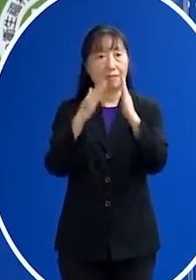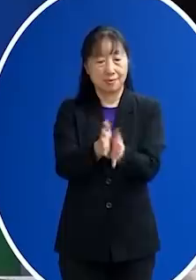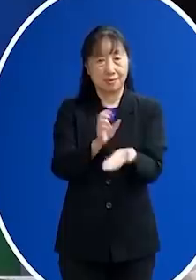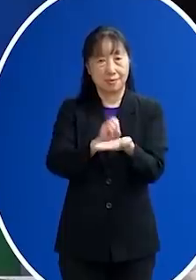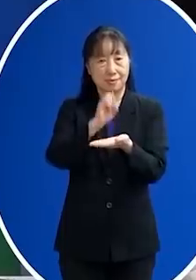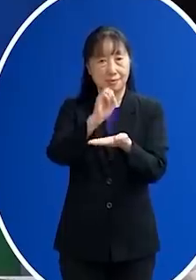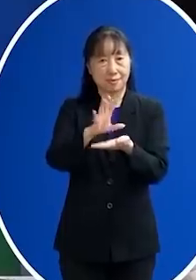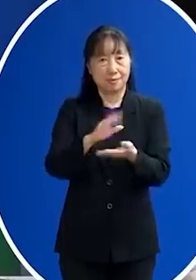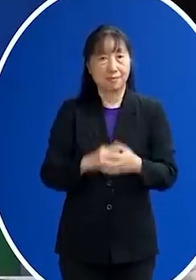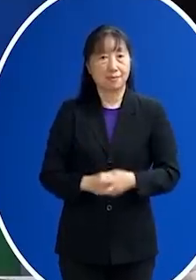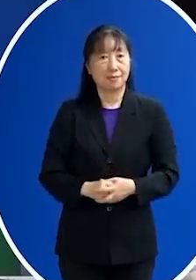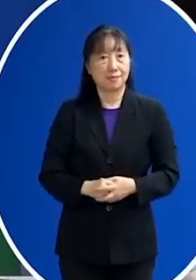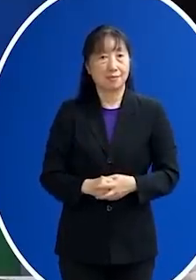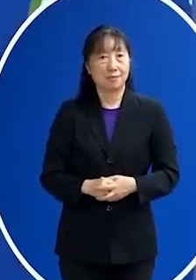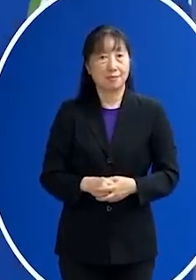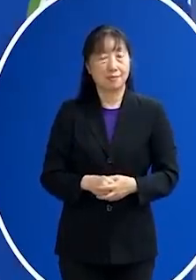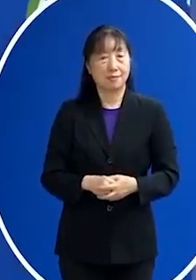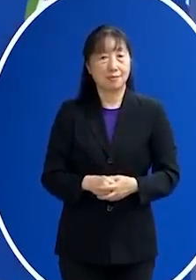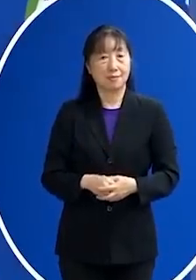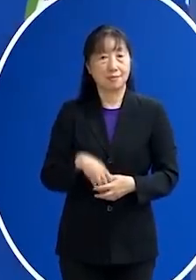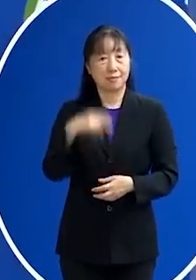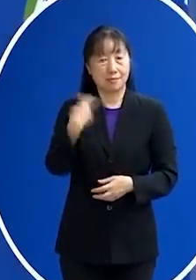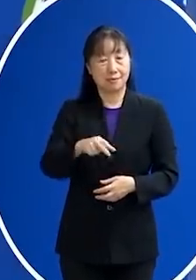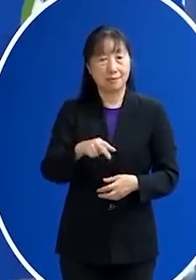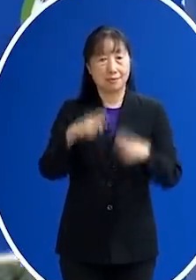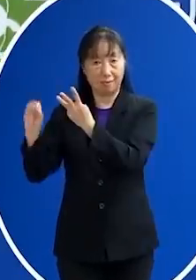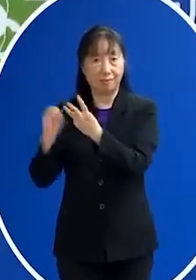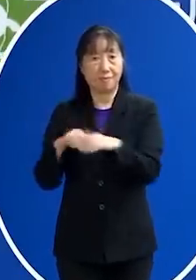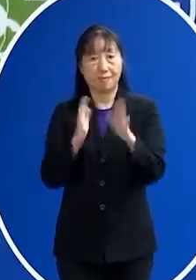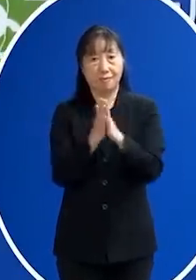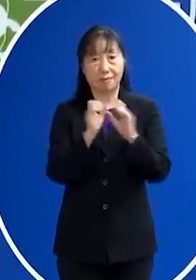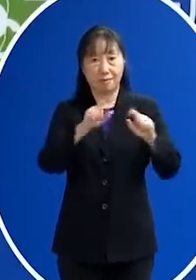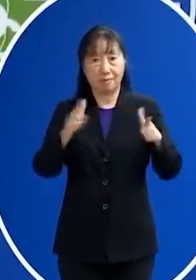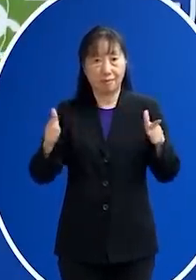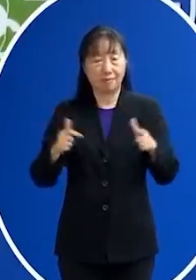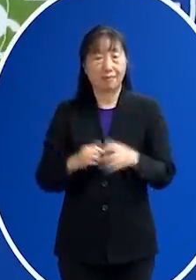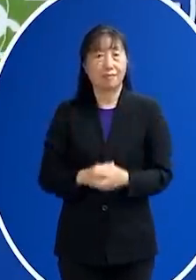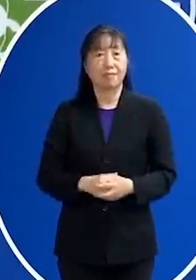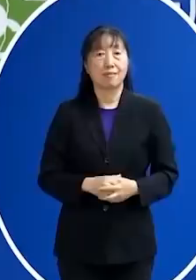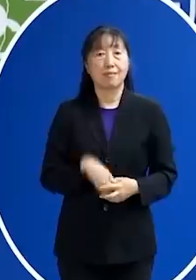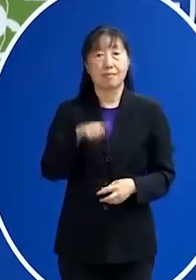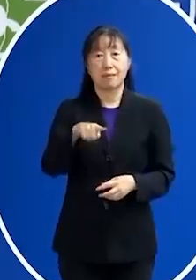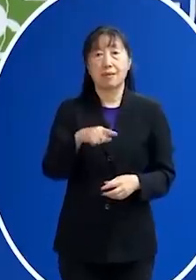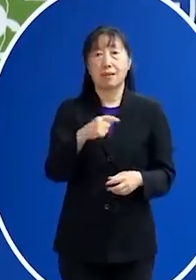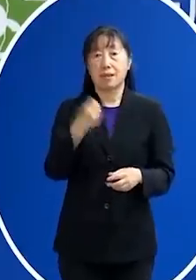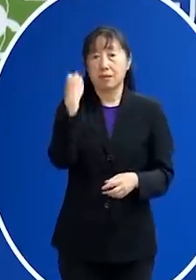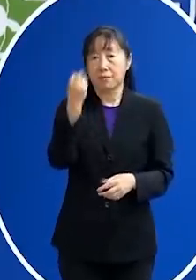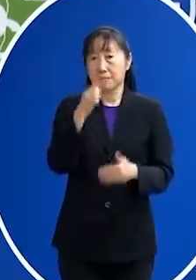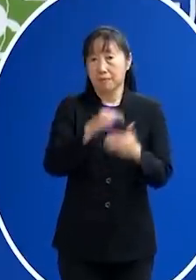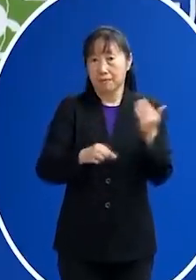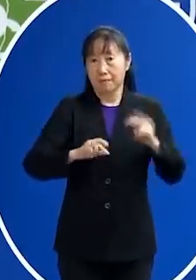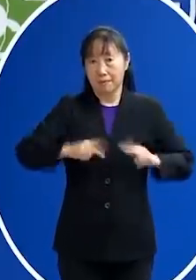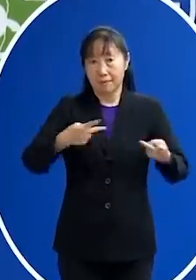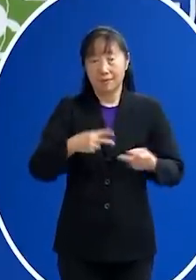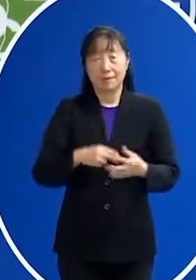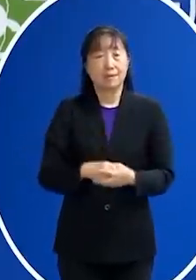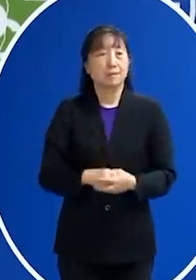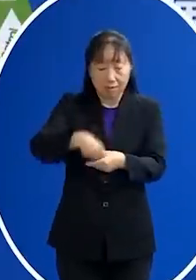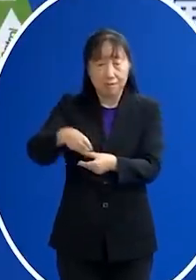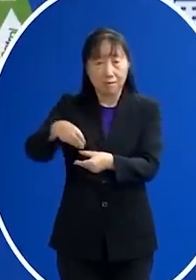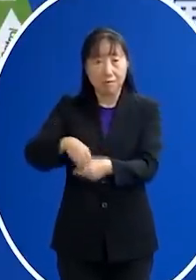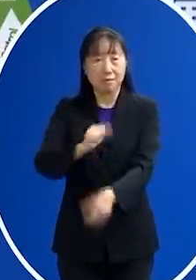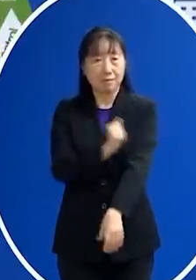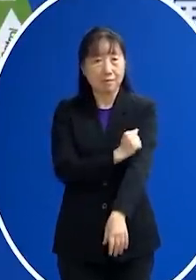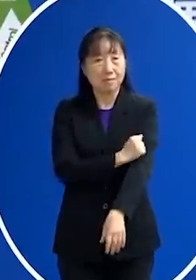离。那另外有关于口罩实名制，从要实施这样的一个新制，第一个改变当然就